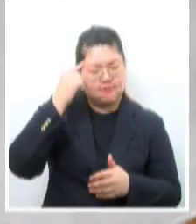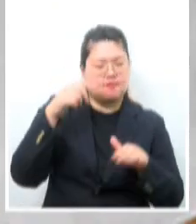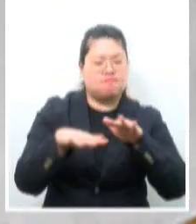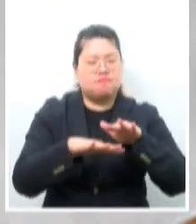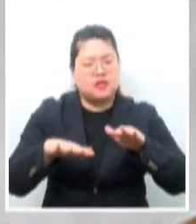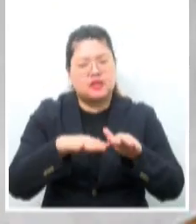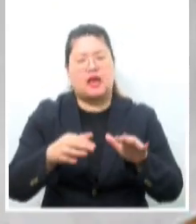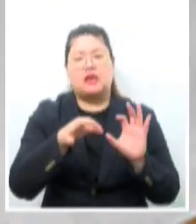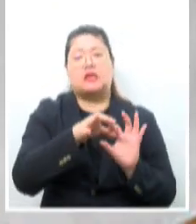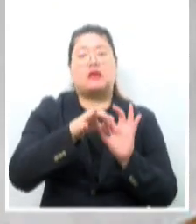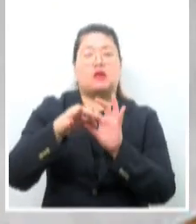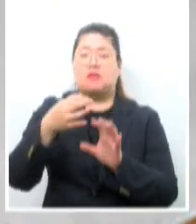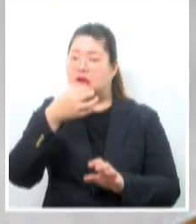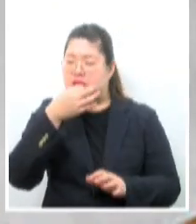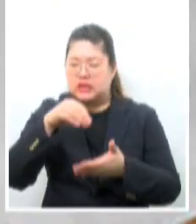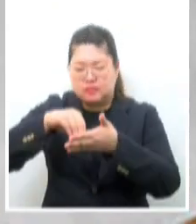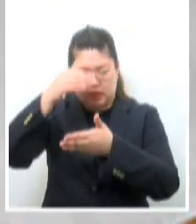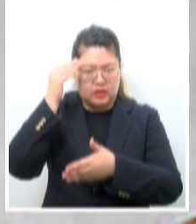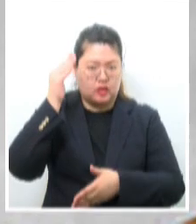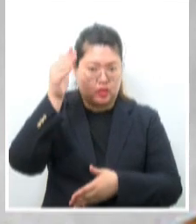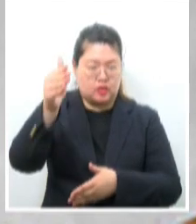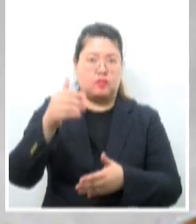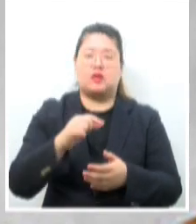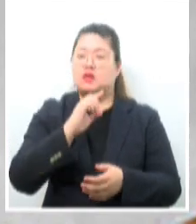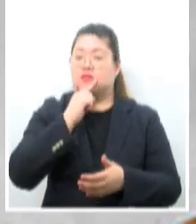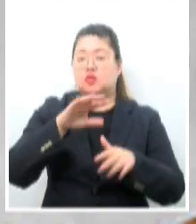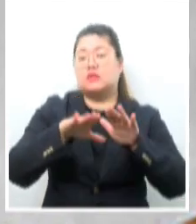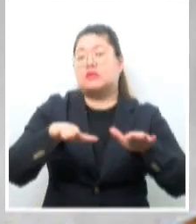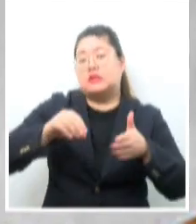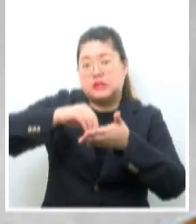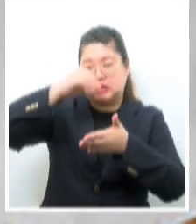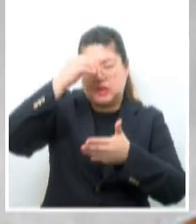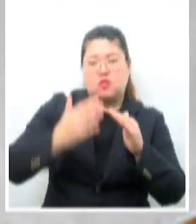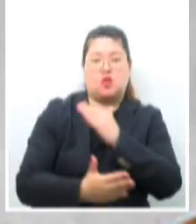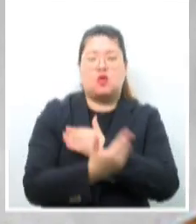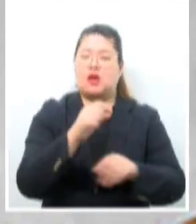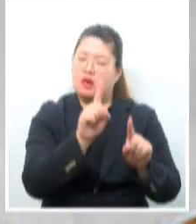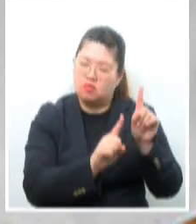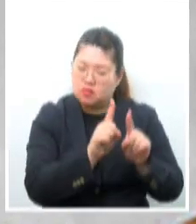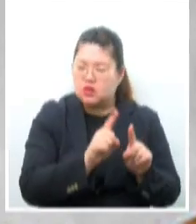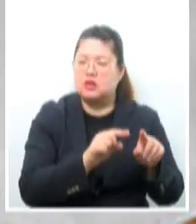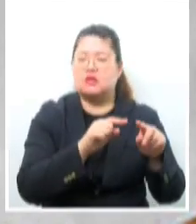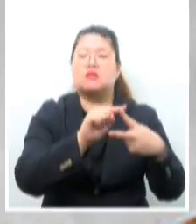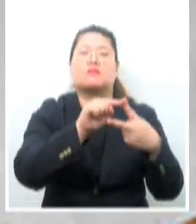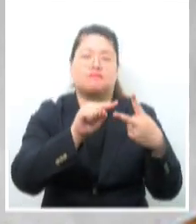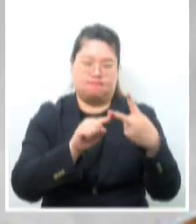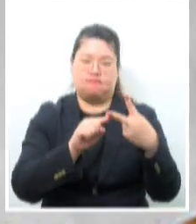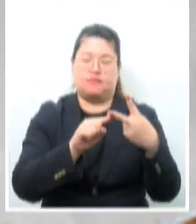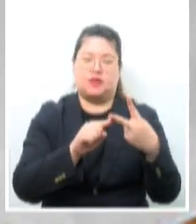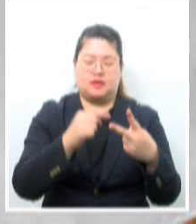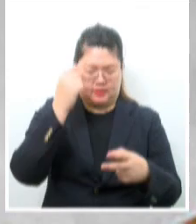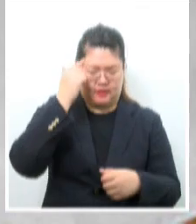างไรเพื่อจะไปเชื่อมโยงแล้วก็ต่อยอดนะคะถ้านักเรียนนั้นได้มีโอกาสได้ทำแบบวัดแววนะคะทั้ง2แบบนี้แล้วนะคะก็เ